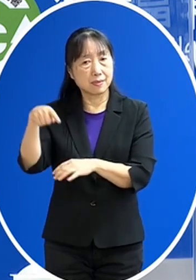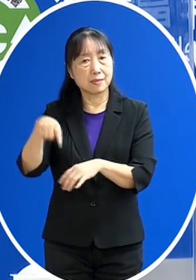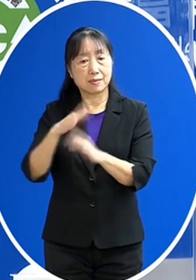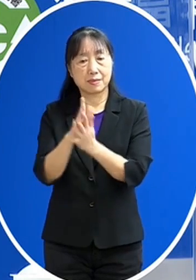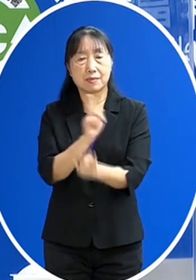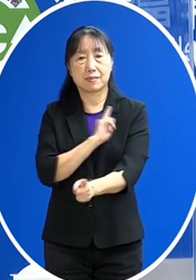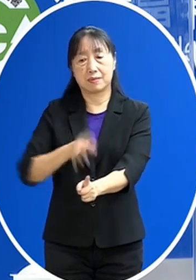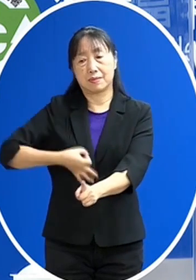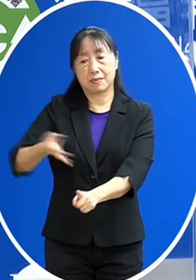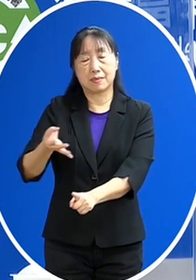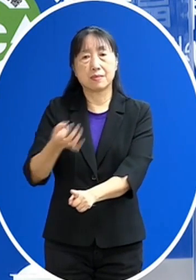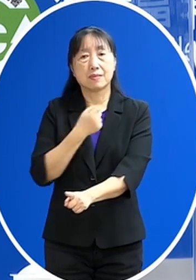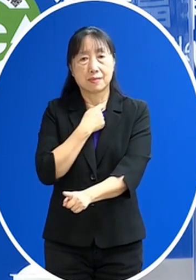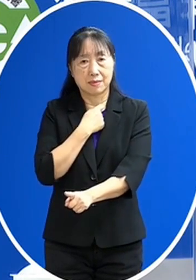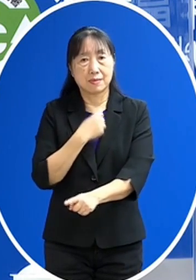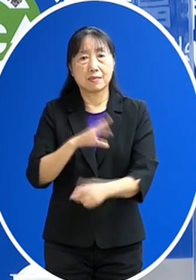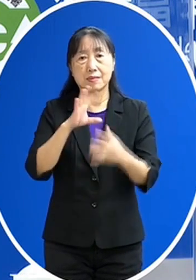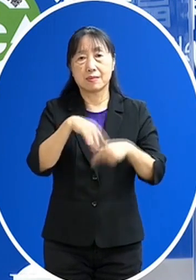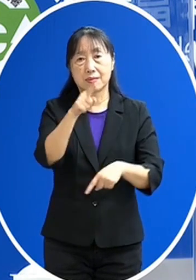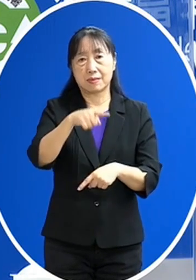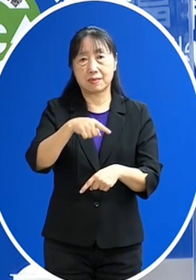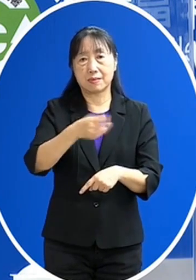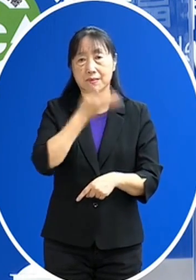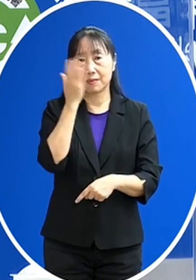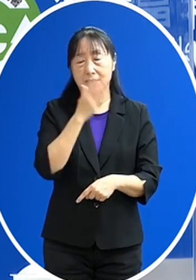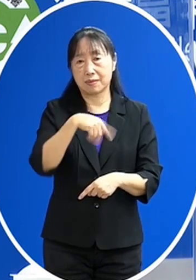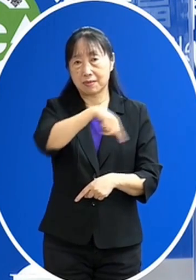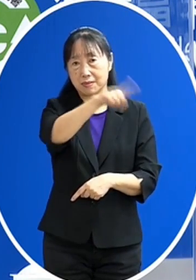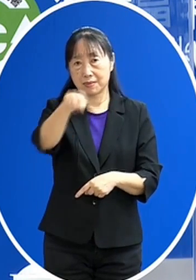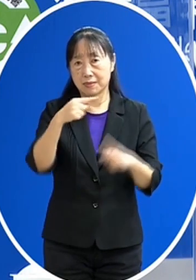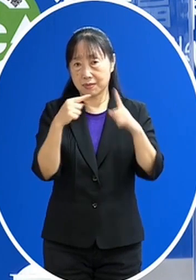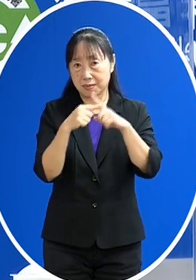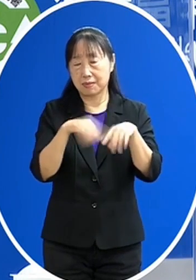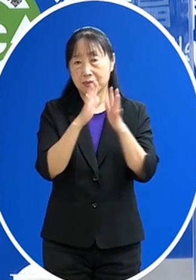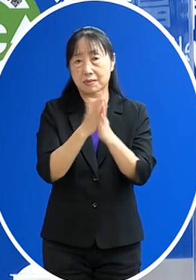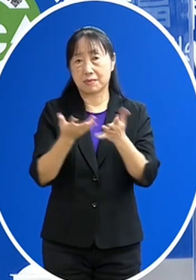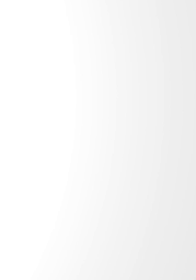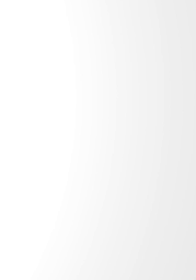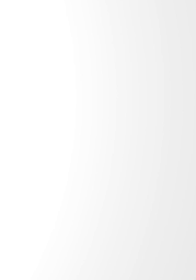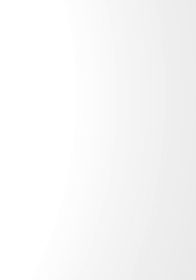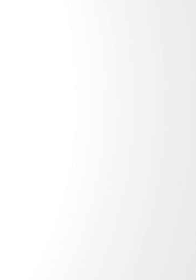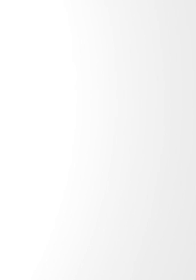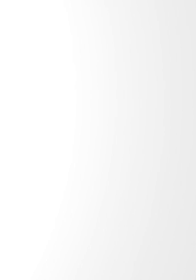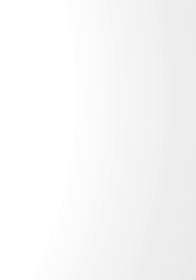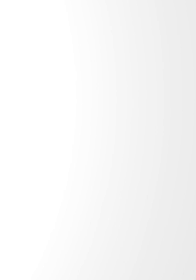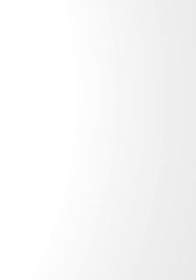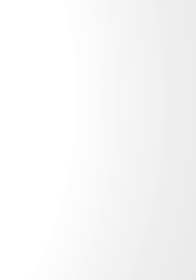请旅客一定要诚实的申报14天内健康状况及旅游史。